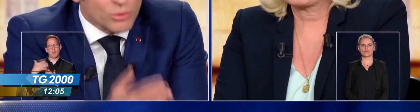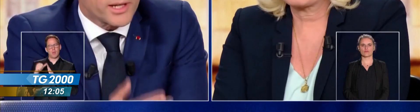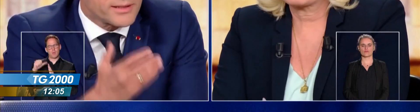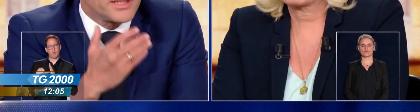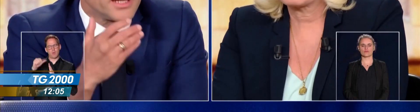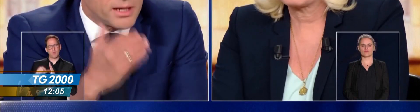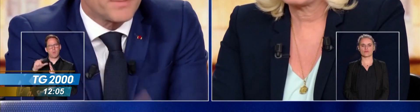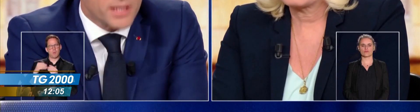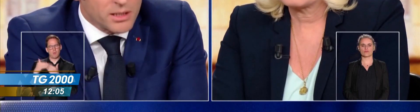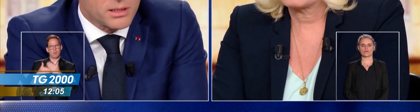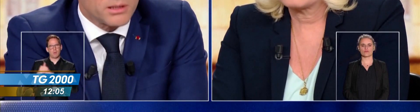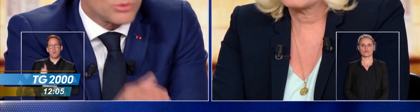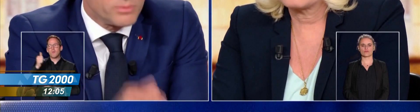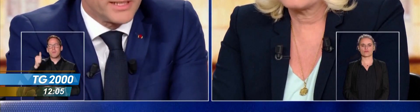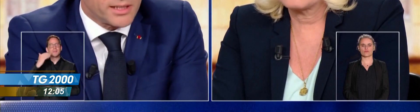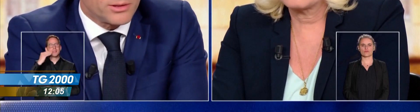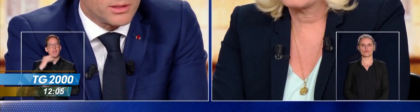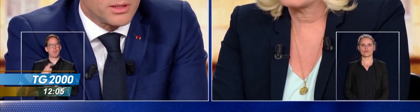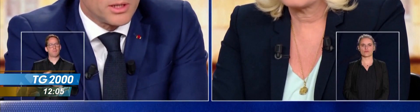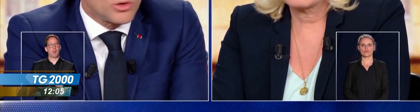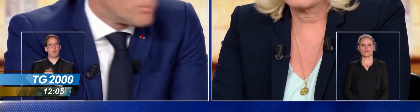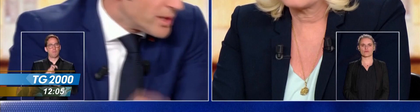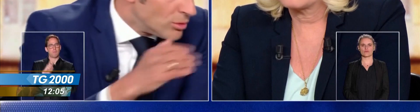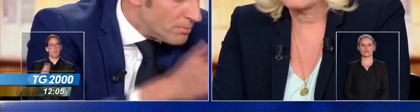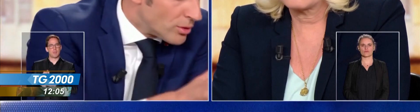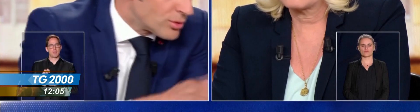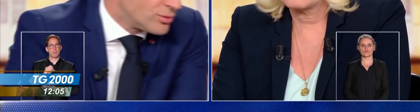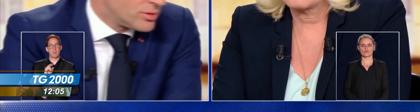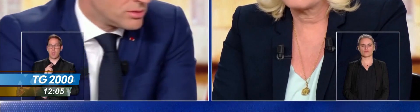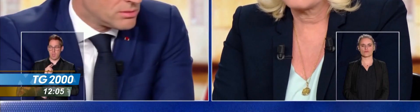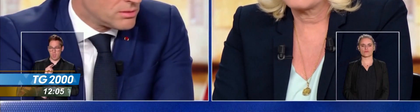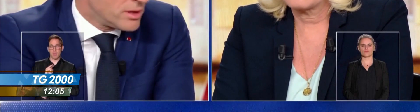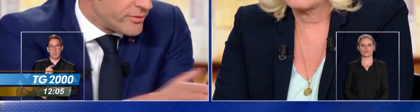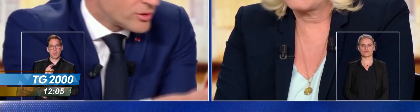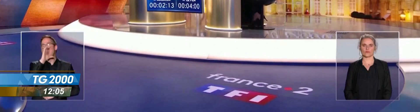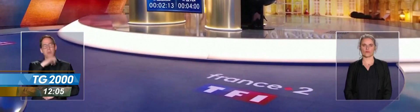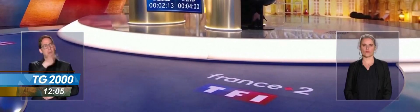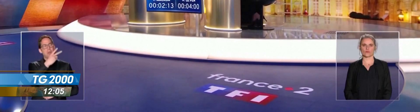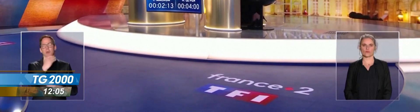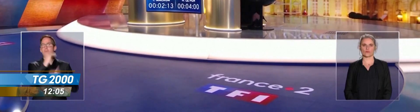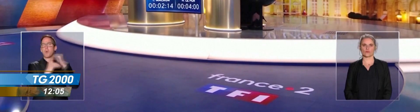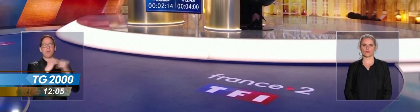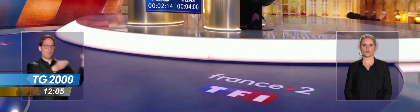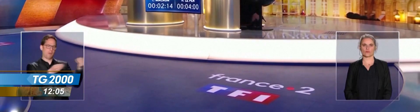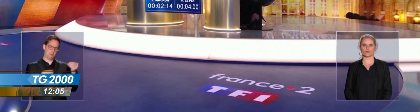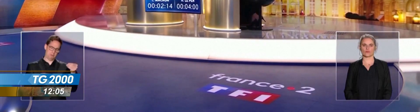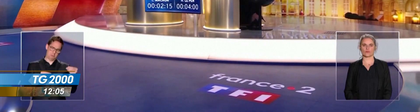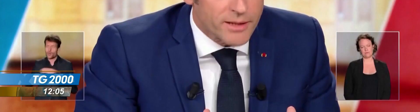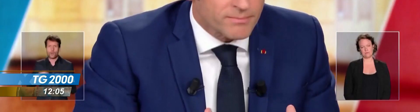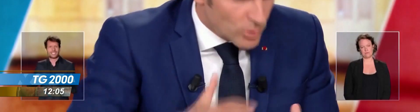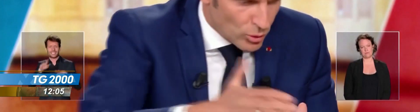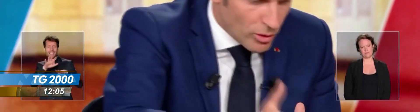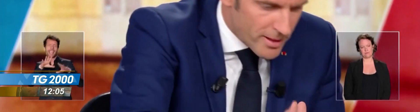cronaca kato la rivale perché nel suo programma non appare nemmeno una volta la parola disoccupazione palumbo show ma